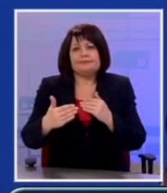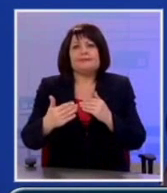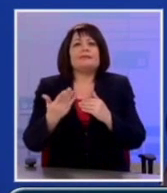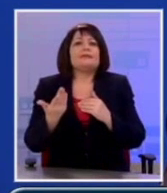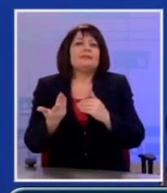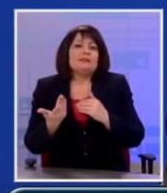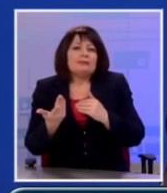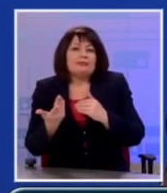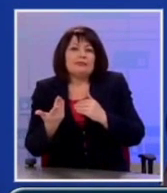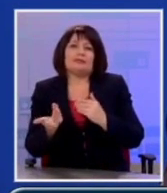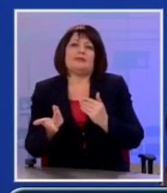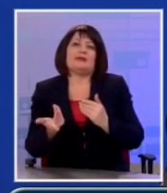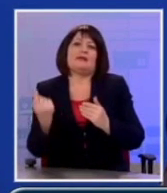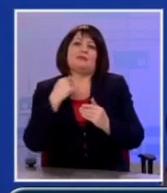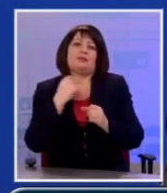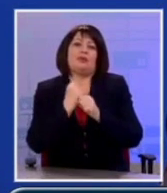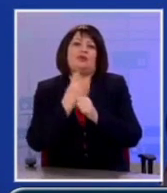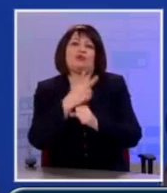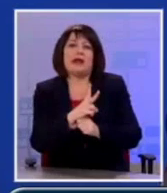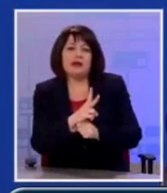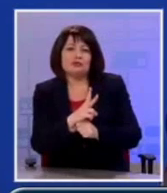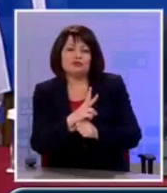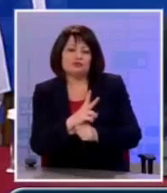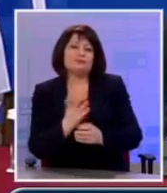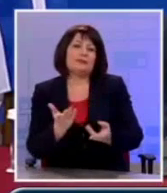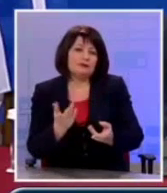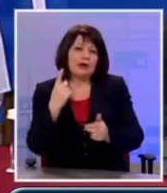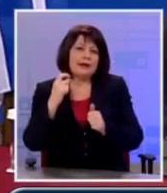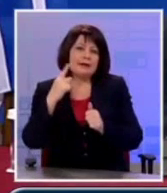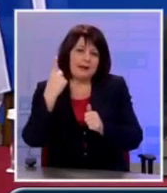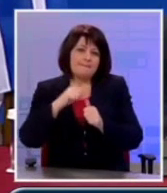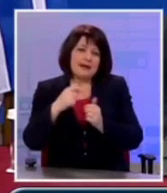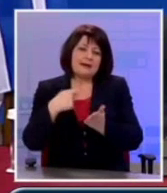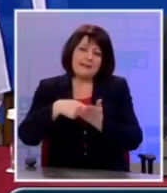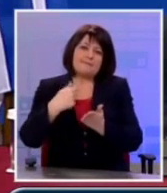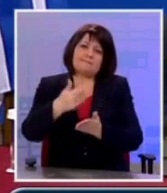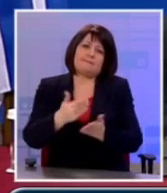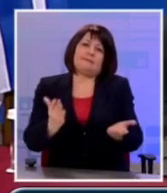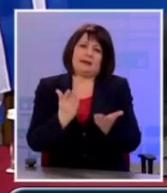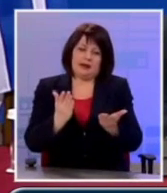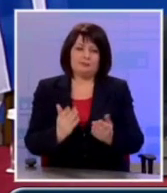αποκατάσταση από την απώλεια της εργασιακής σχέσης. Κατόπιν αυτού,